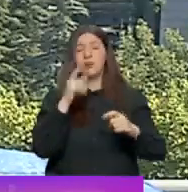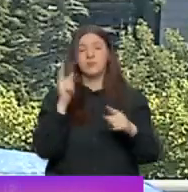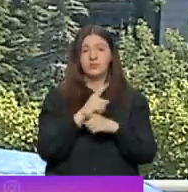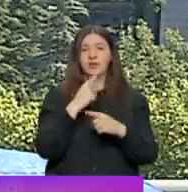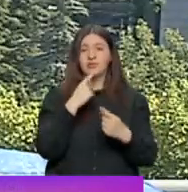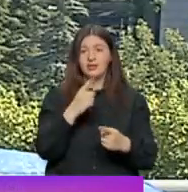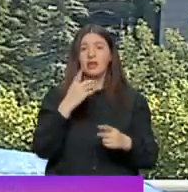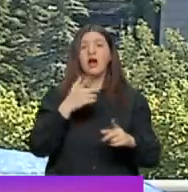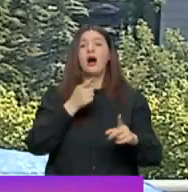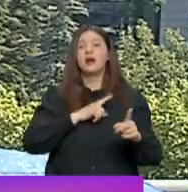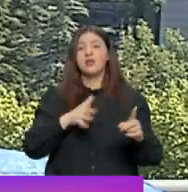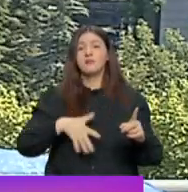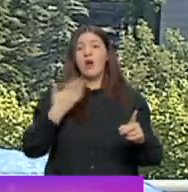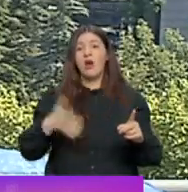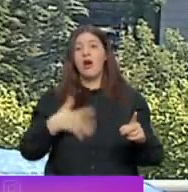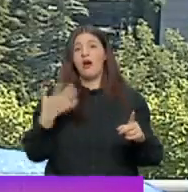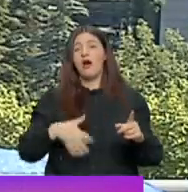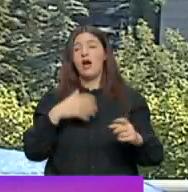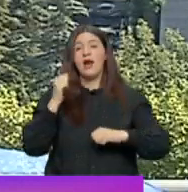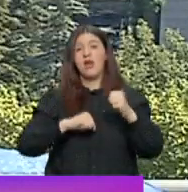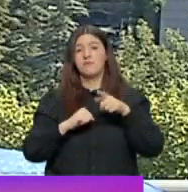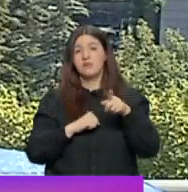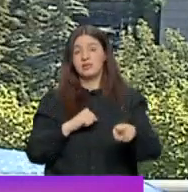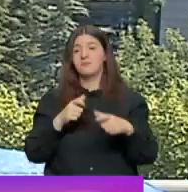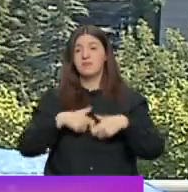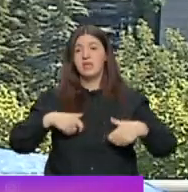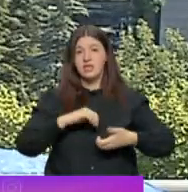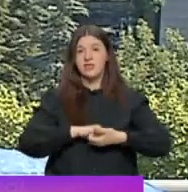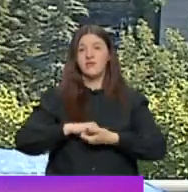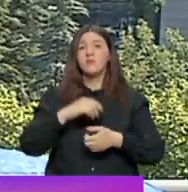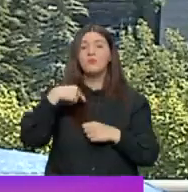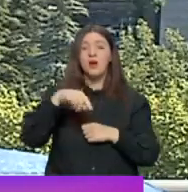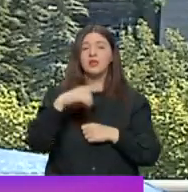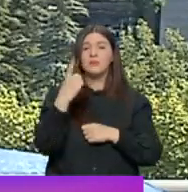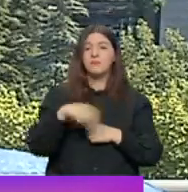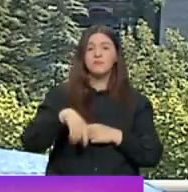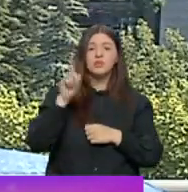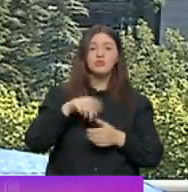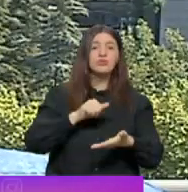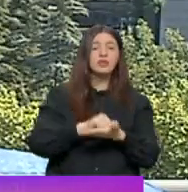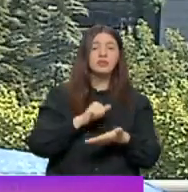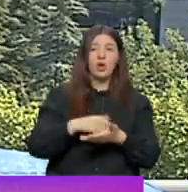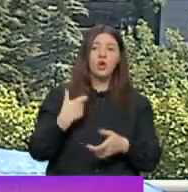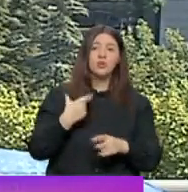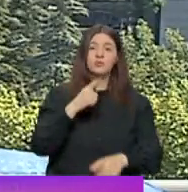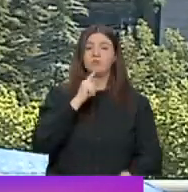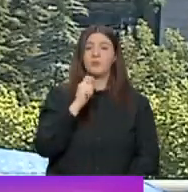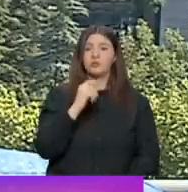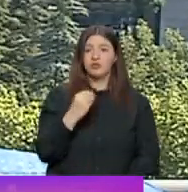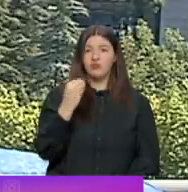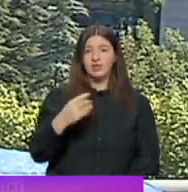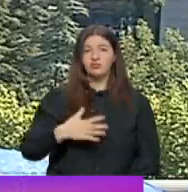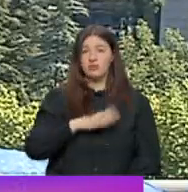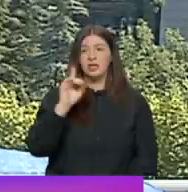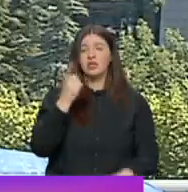tarafıyla da adayını merak ediyor rakibinin. Millet İttifakı'nın bu arada Bir Gün gazetesine özel bir röportaj verdi